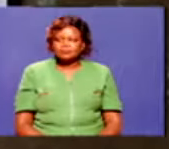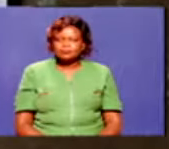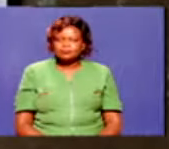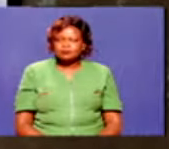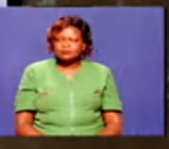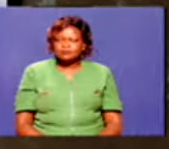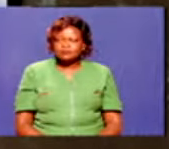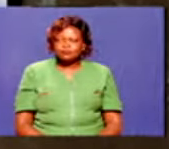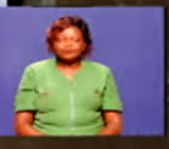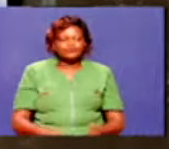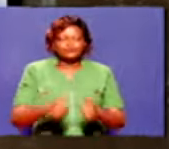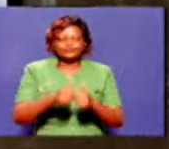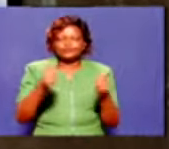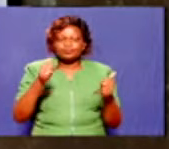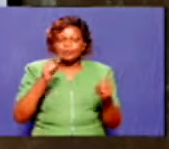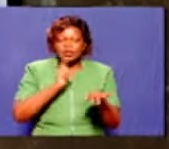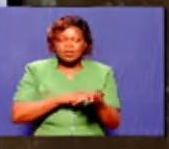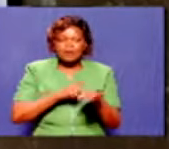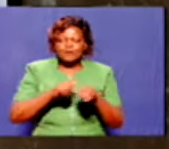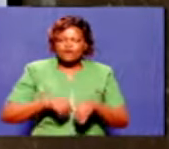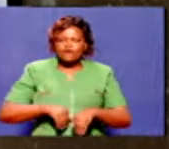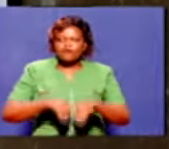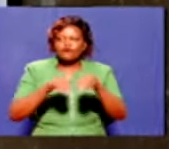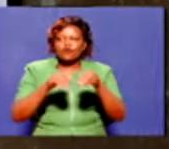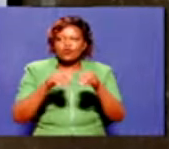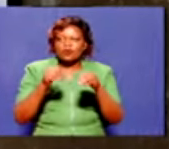Basi ukifuata mambo ya makendo